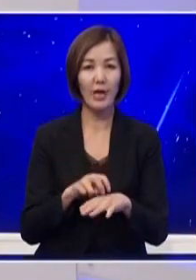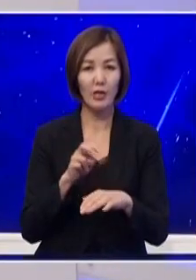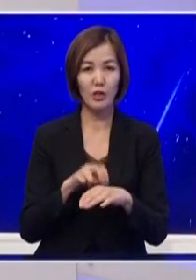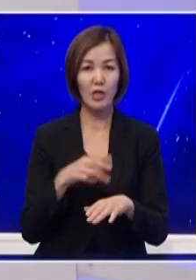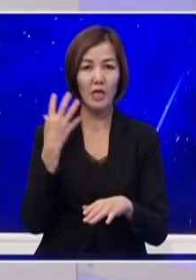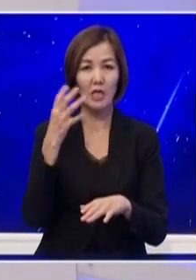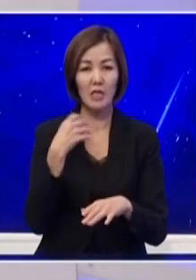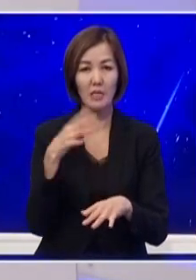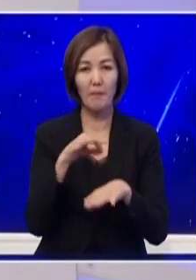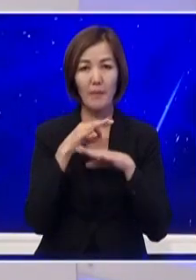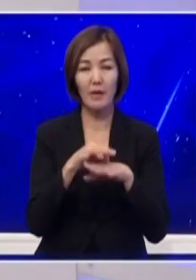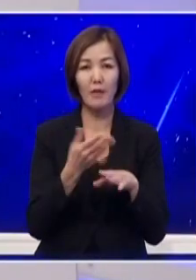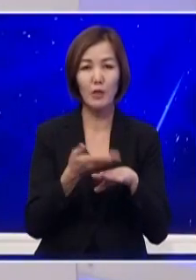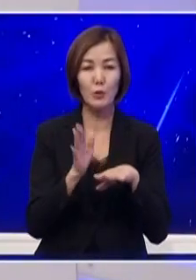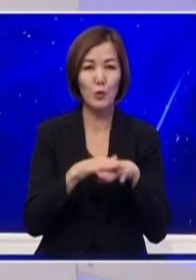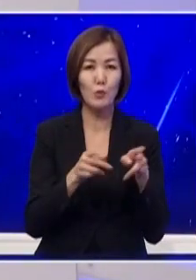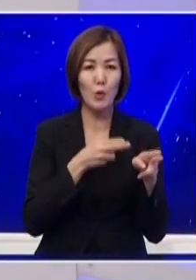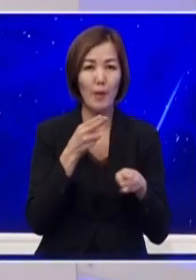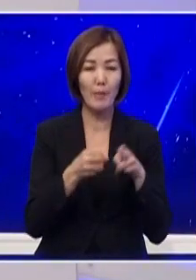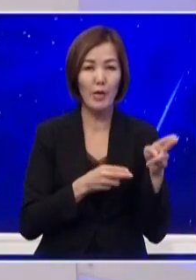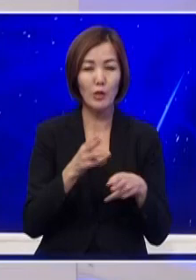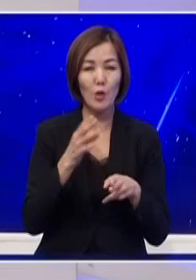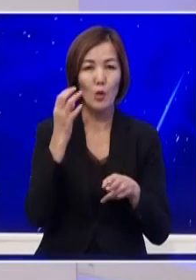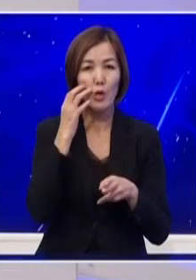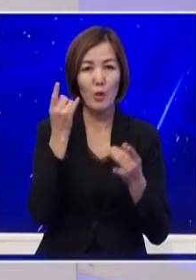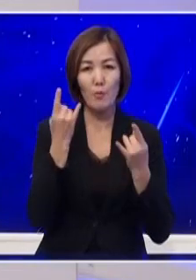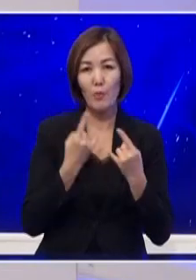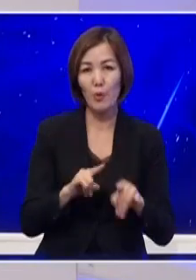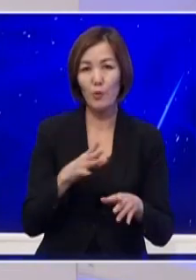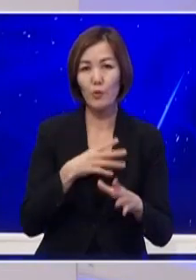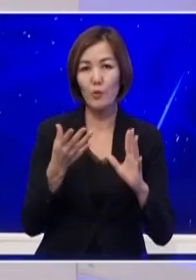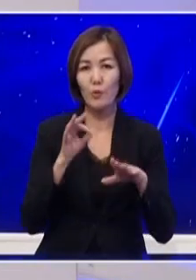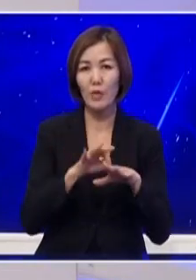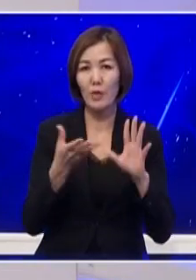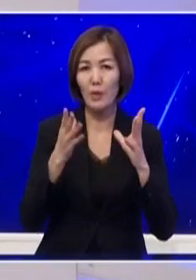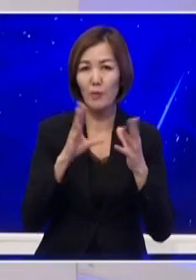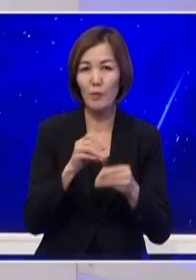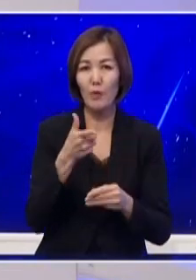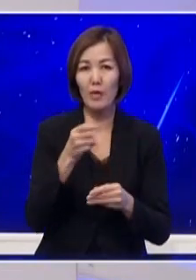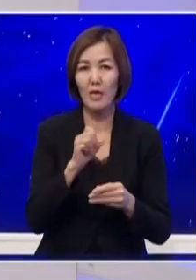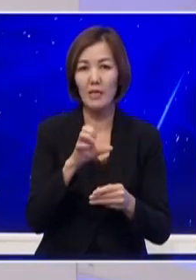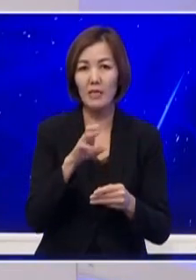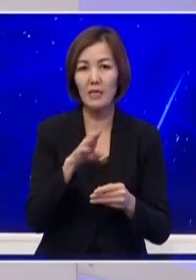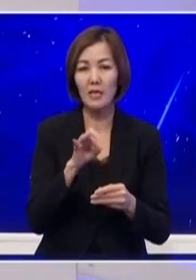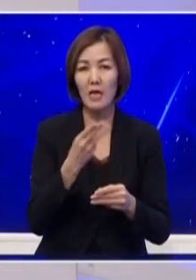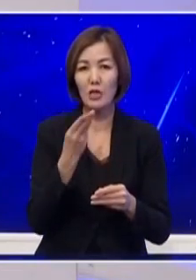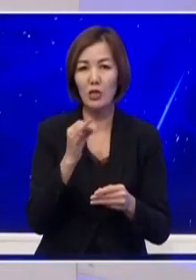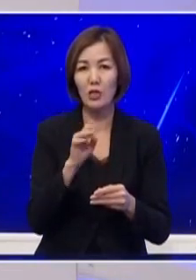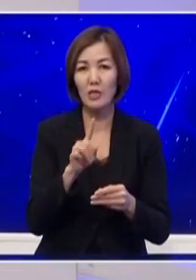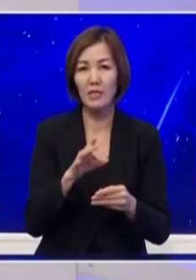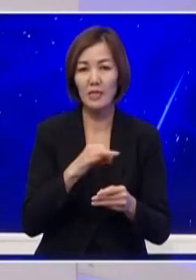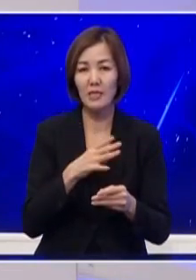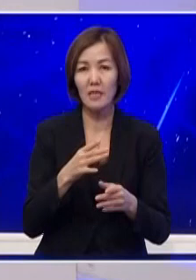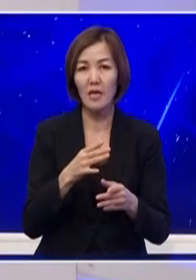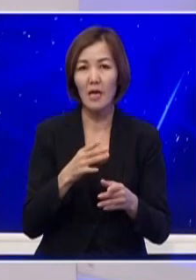Хирурги Кызылорды провели сложную операцию ребенку, родившемуся с диагнозом гастрошизис. Это врожденный дефект